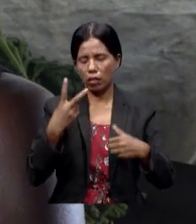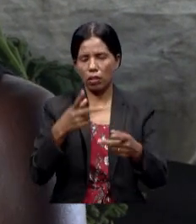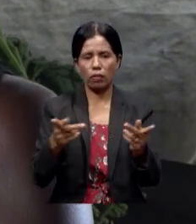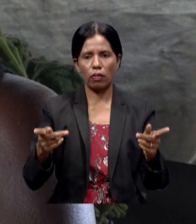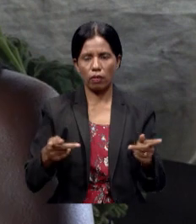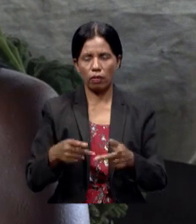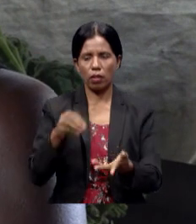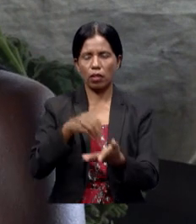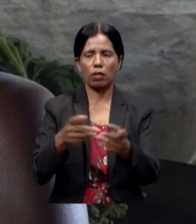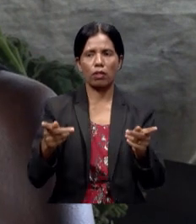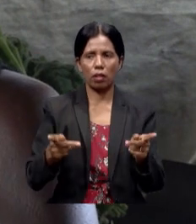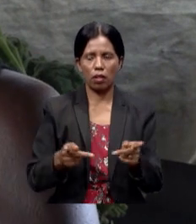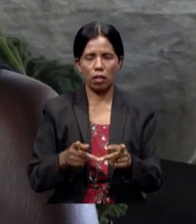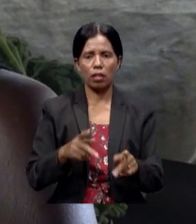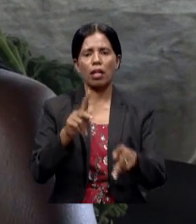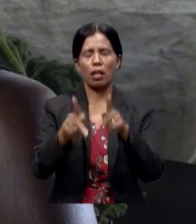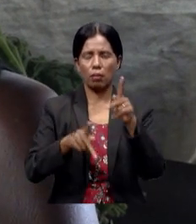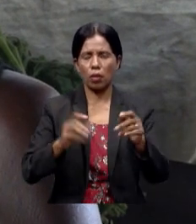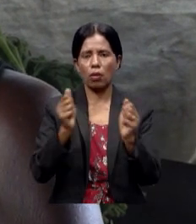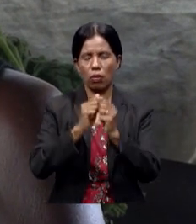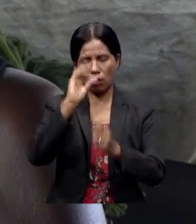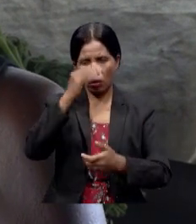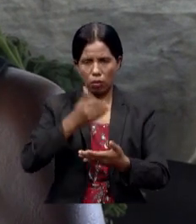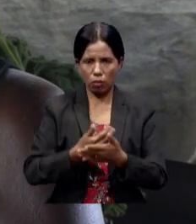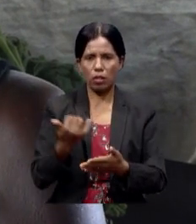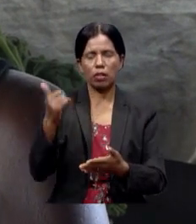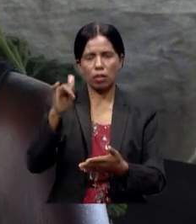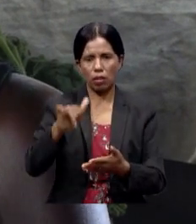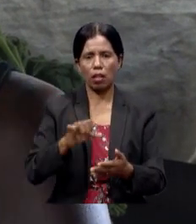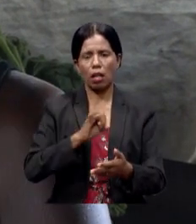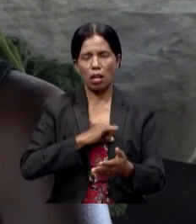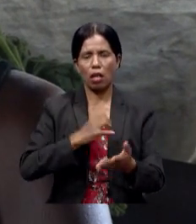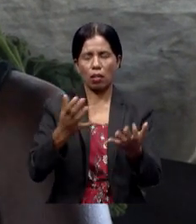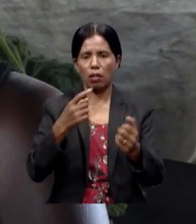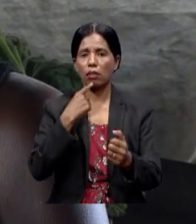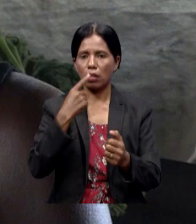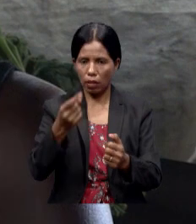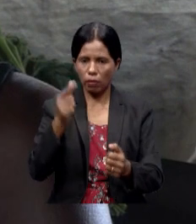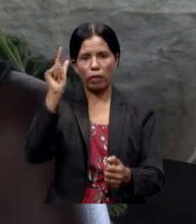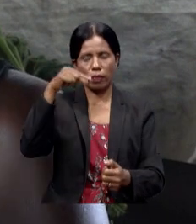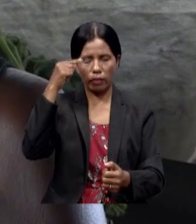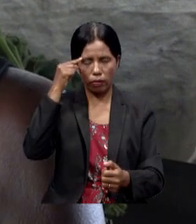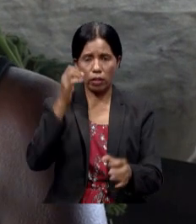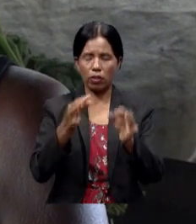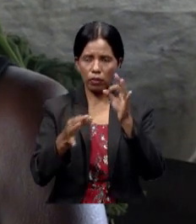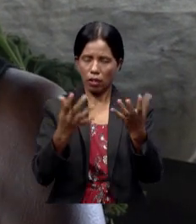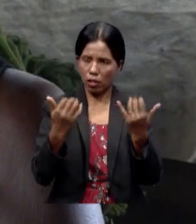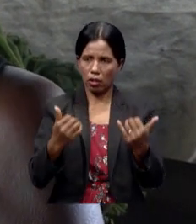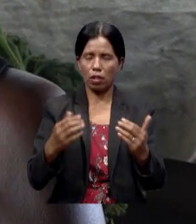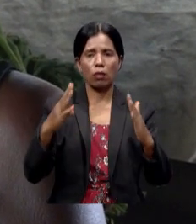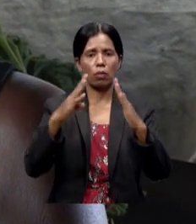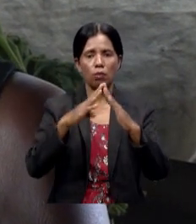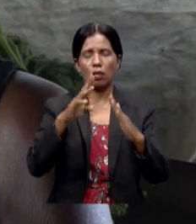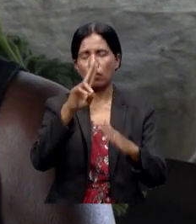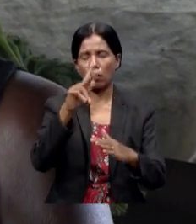se harta fatim ba agora nia ne e mane honi uan sera ne ne ma khau akar recommend ba governo sekarang dia agora uma kibi like ne ne